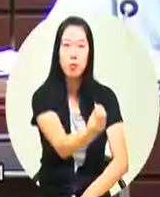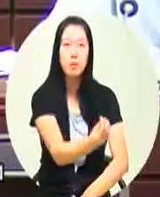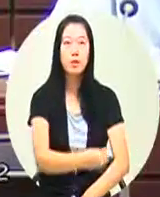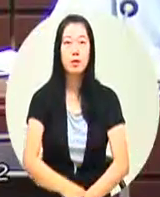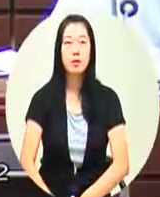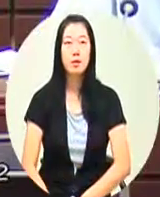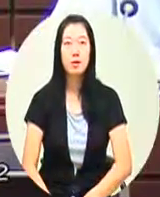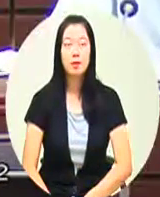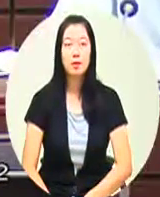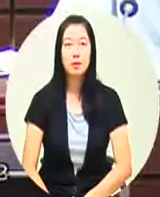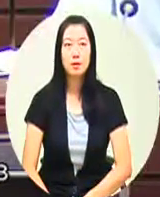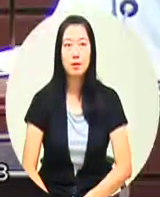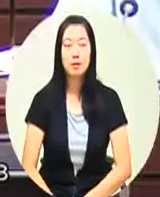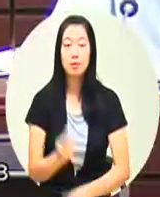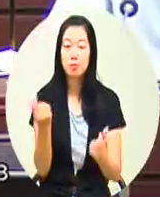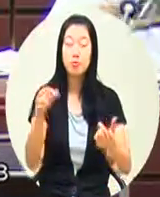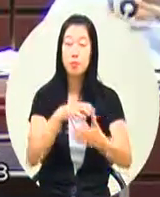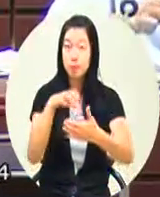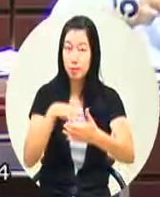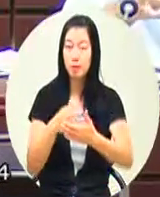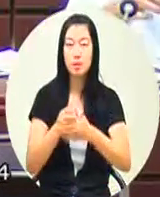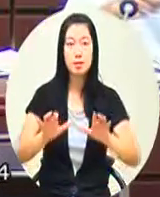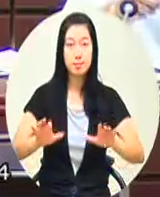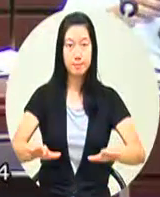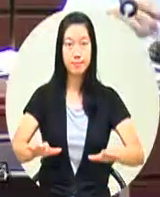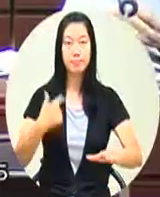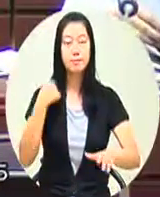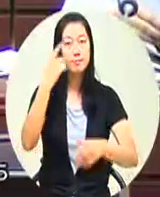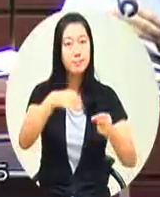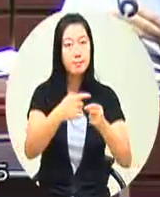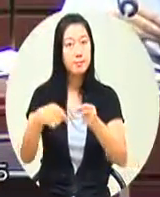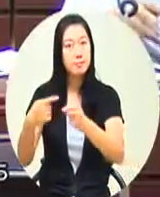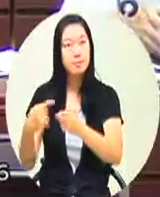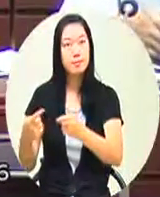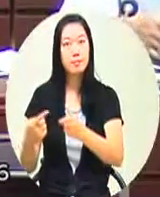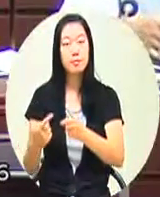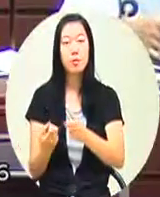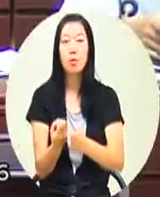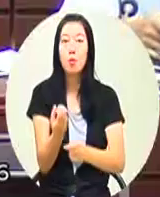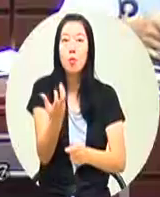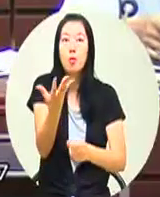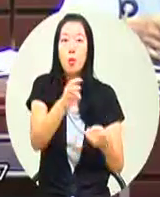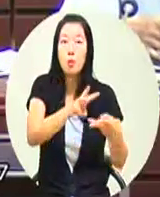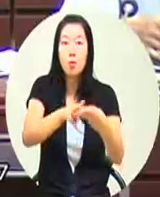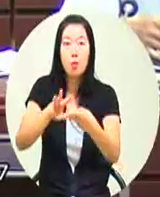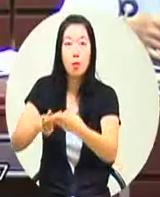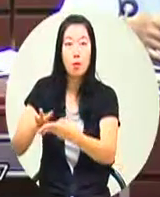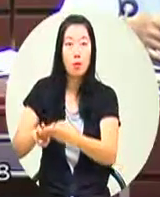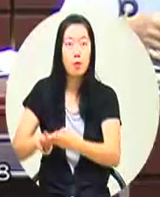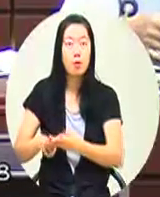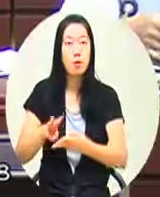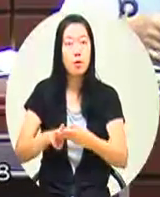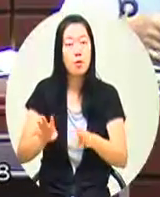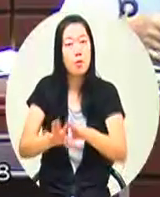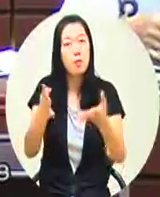农地非常相对性，包括我们现在比如说我们每年的有花田起市啊，还有就美容的种花